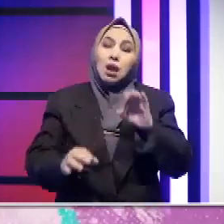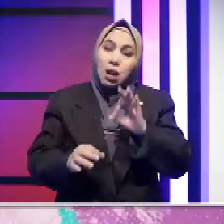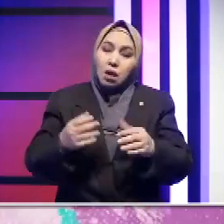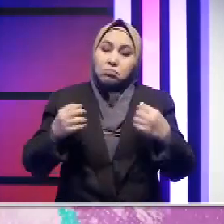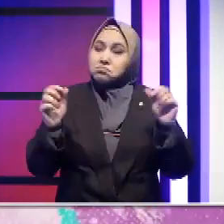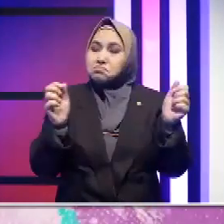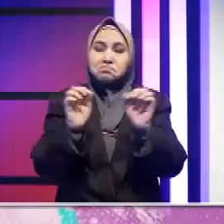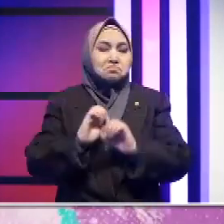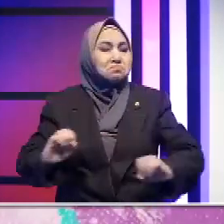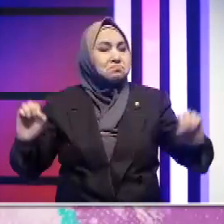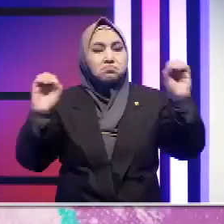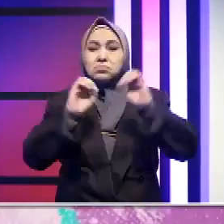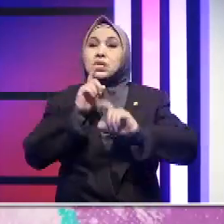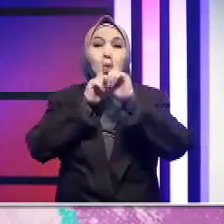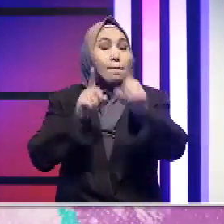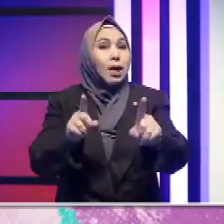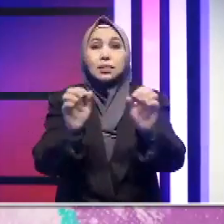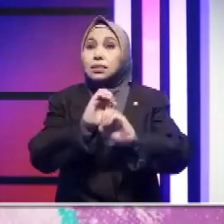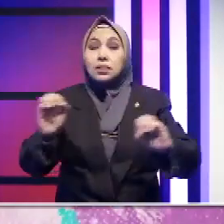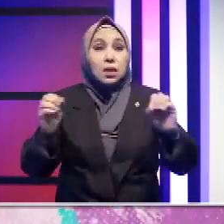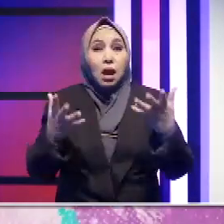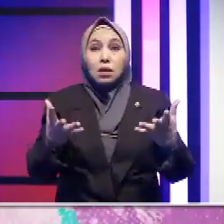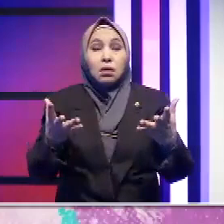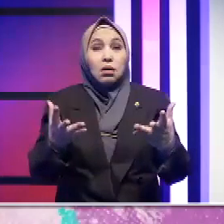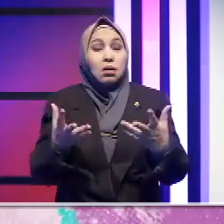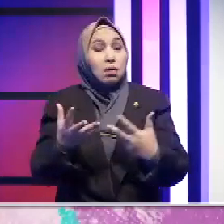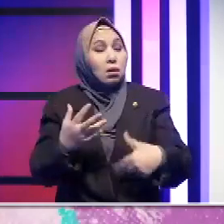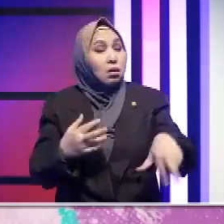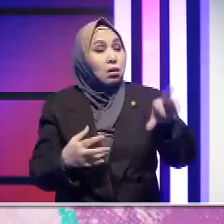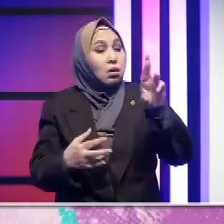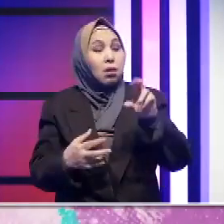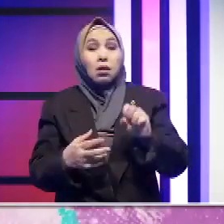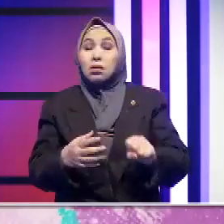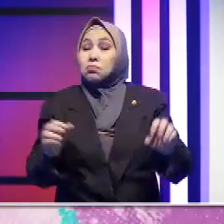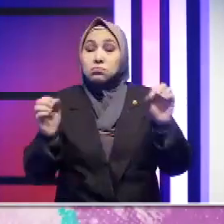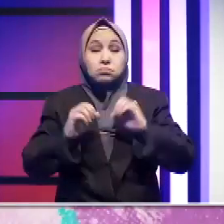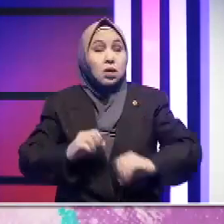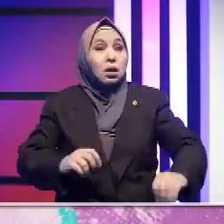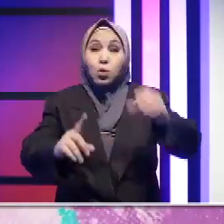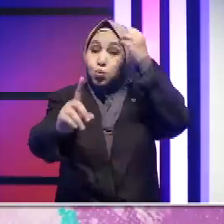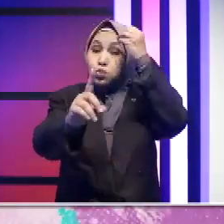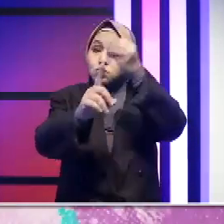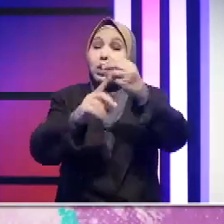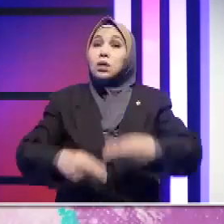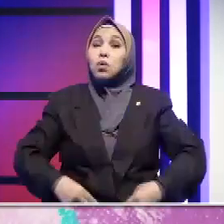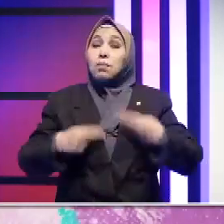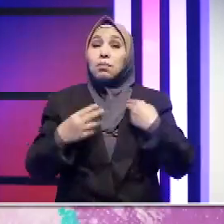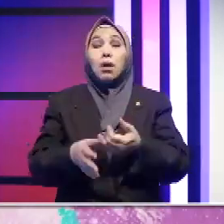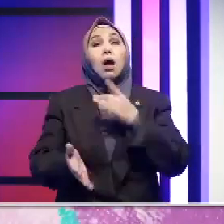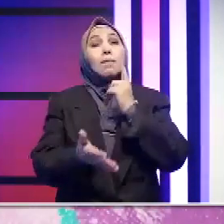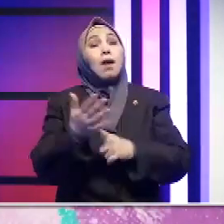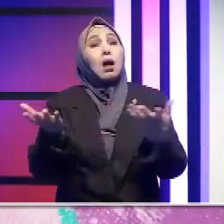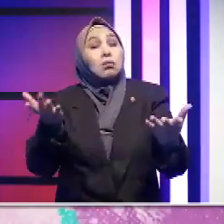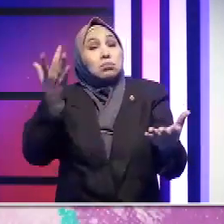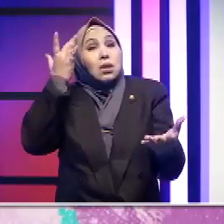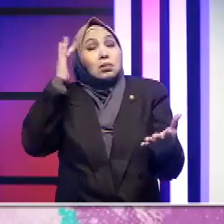tak ada penolong jawaban ada solusi tujuan-tujuan kehidupan hai